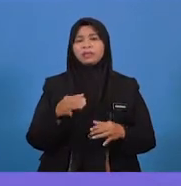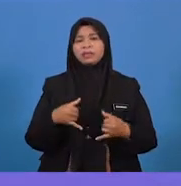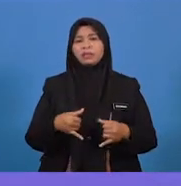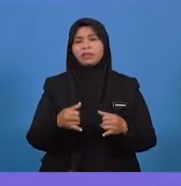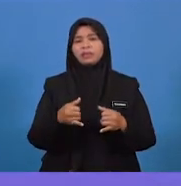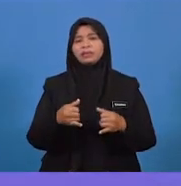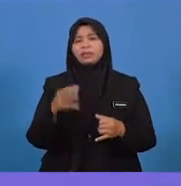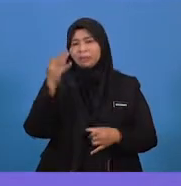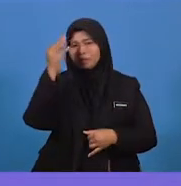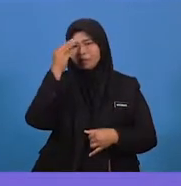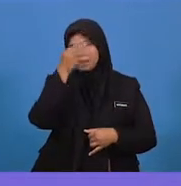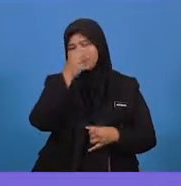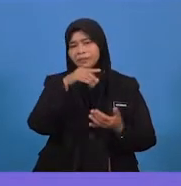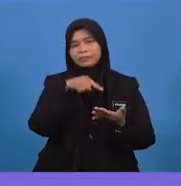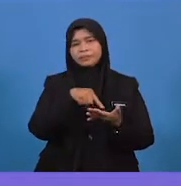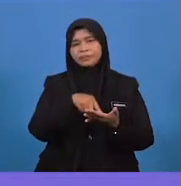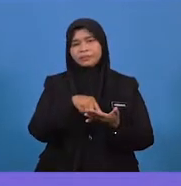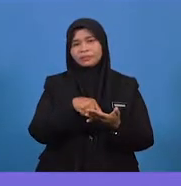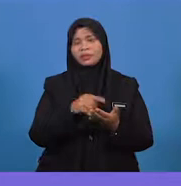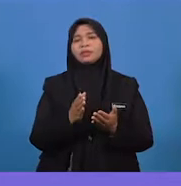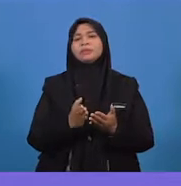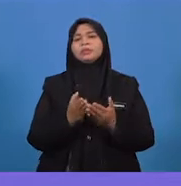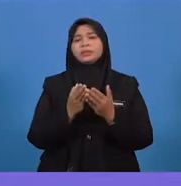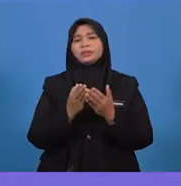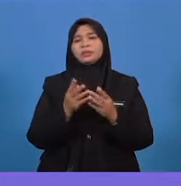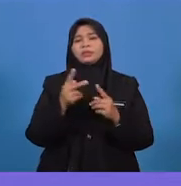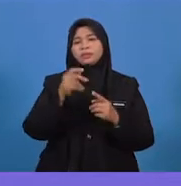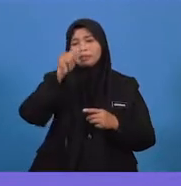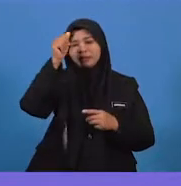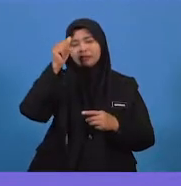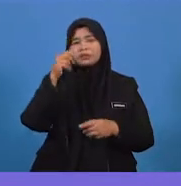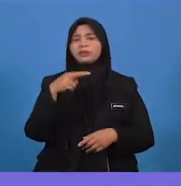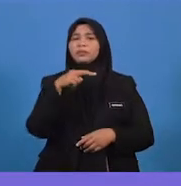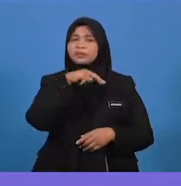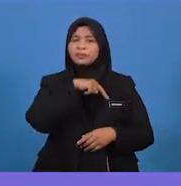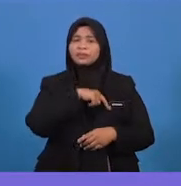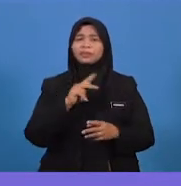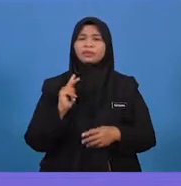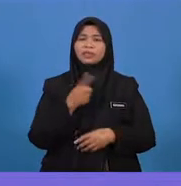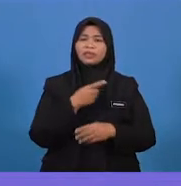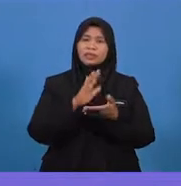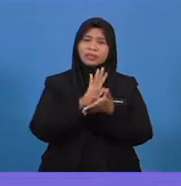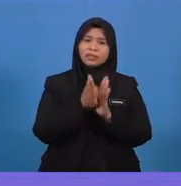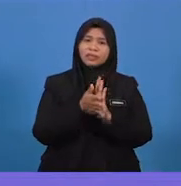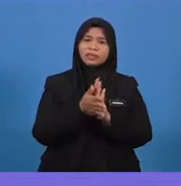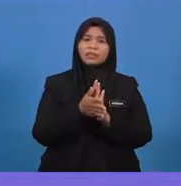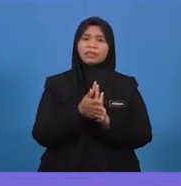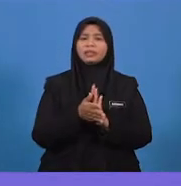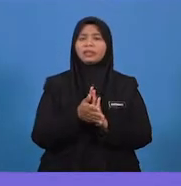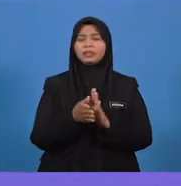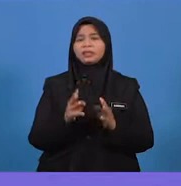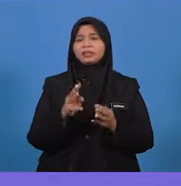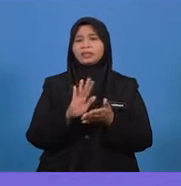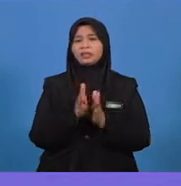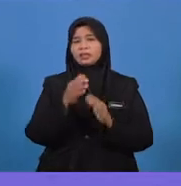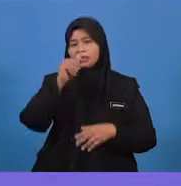malaikat-malaikat Allah ini. Alhamdulillah, beruntung kita menjadi makhluk Allah kan, sentiasa dijaga dan